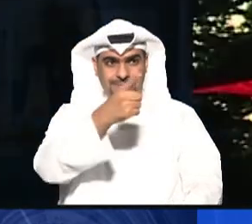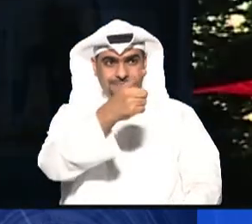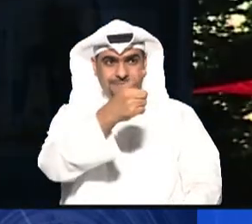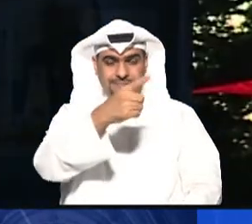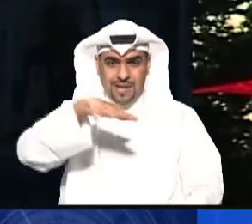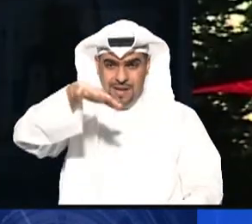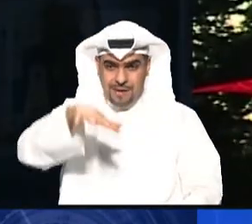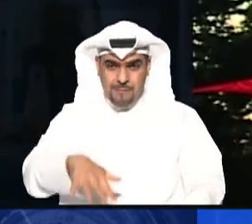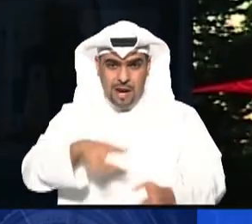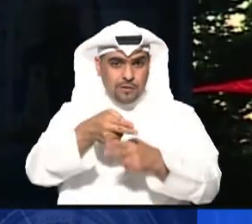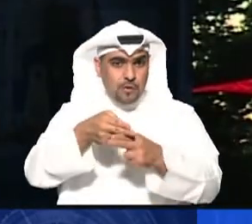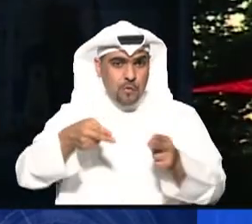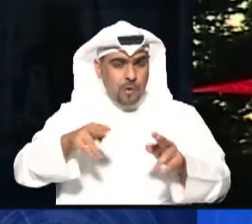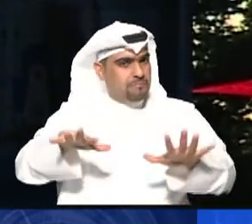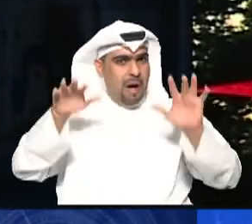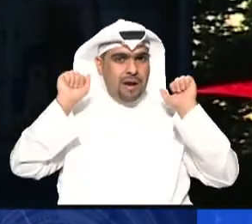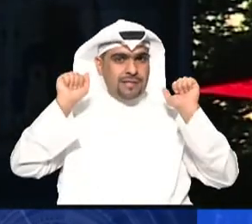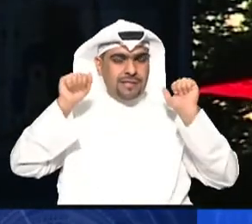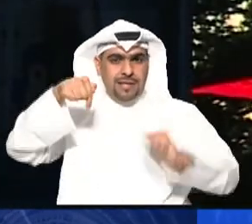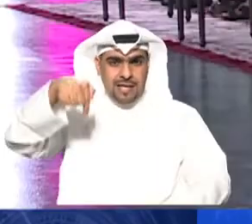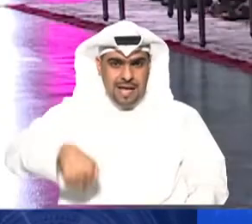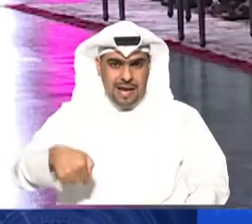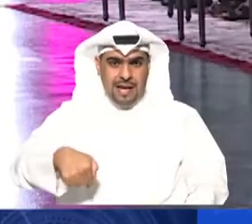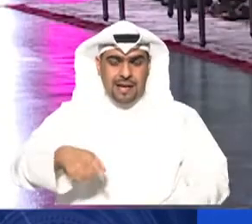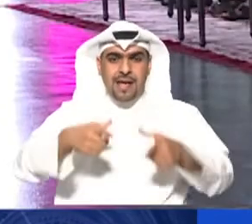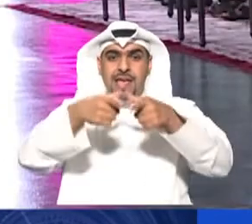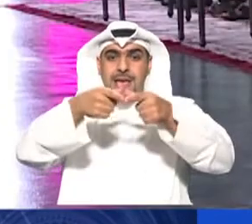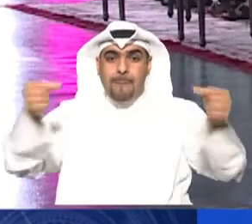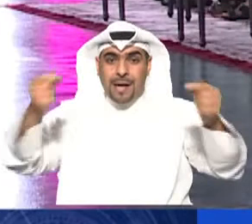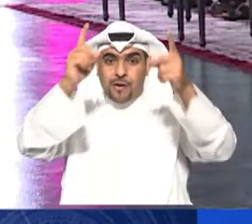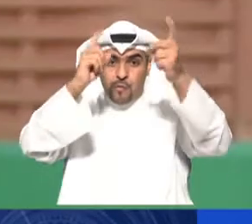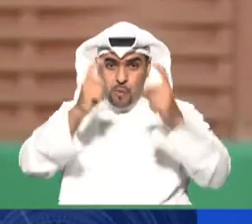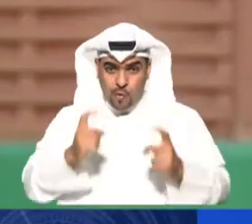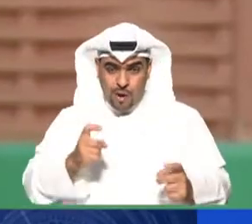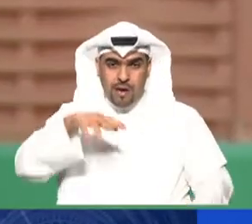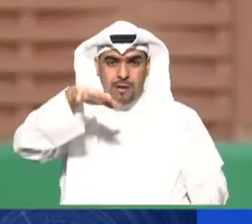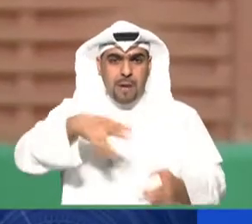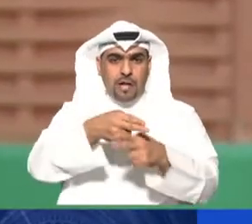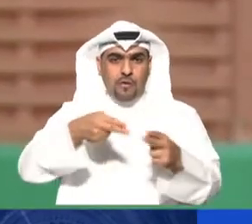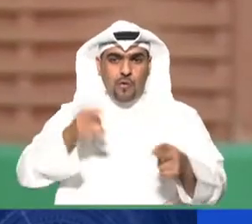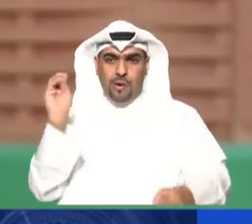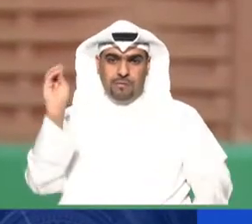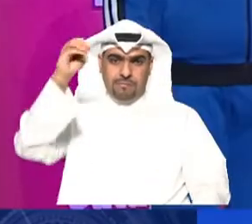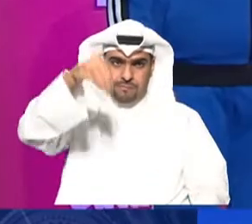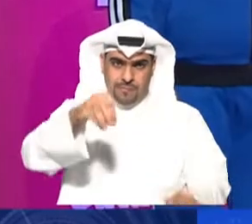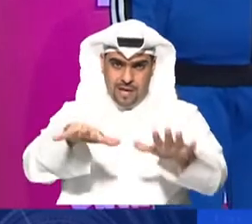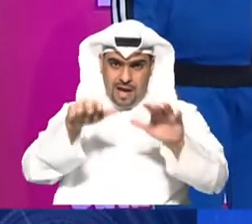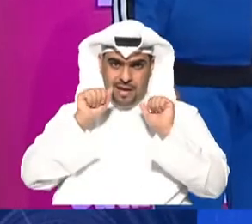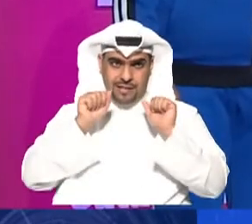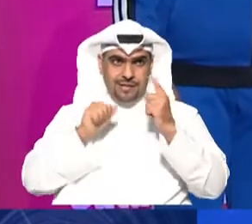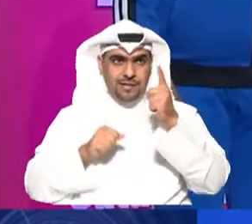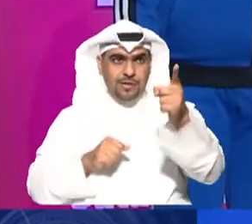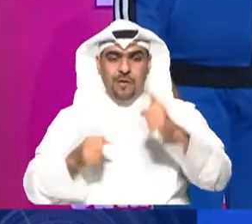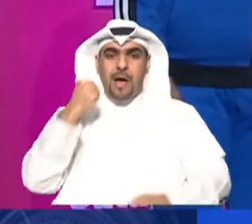البطولة ببطاقتي تأهل لأولمبياد اليابان، وفي هذه البطولة أضاف البطل طلال طرقي مقعد